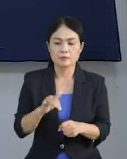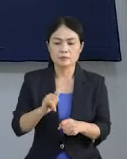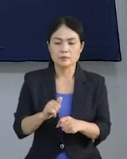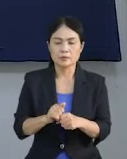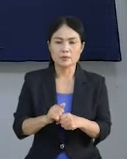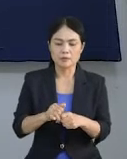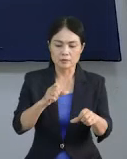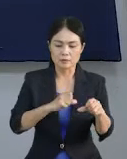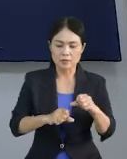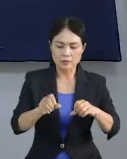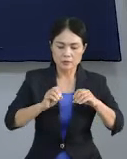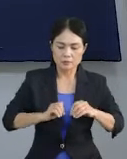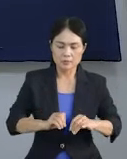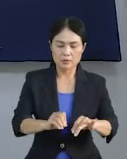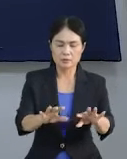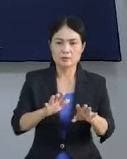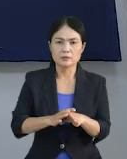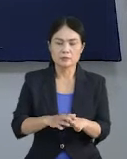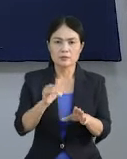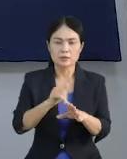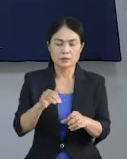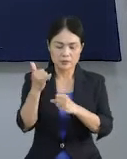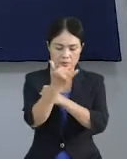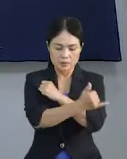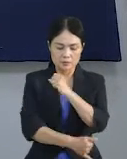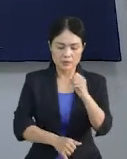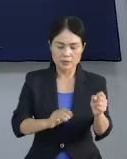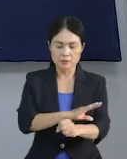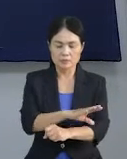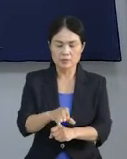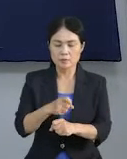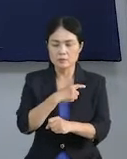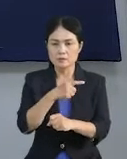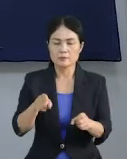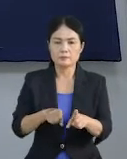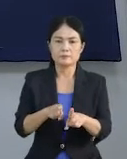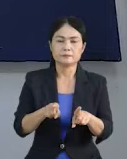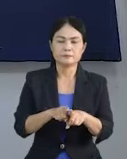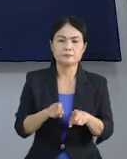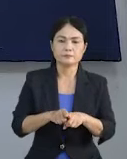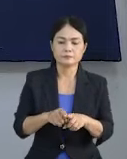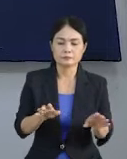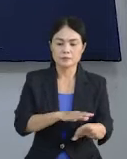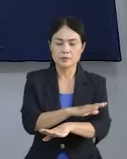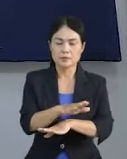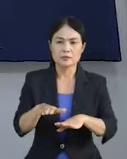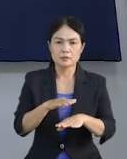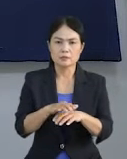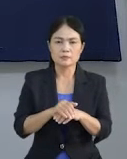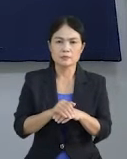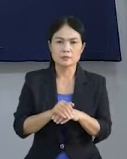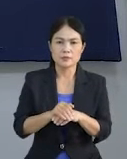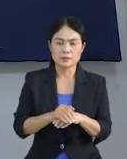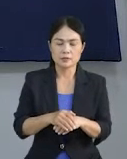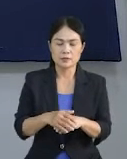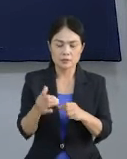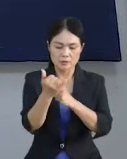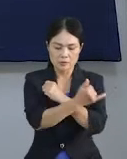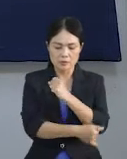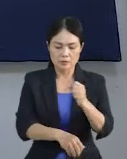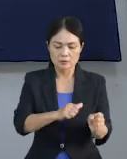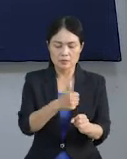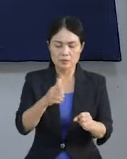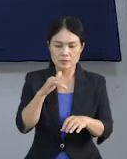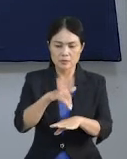sắc xa phi trong ngày chỉ mùi nâng nè guru tam propom sắc xài nè nè miền đôi chỉ tu được tu facebook